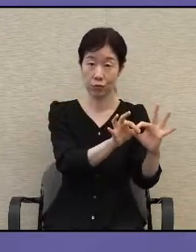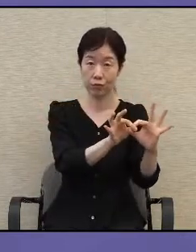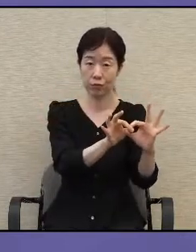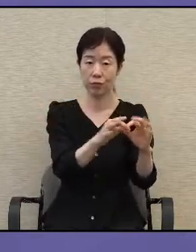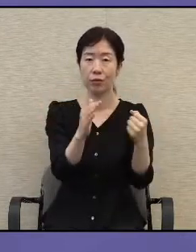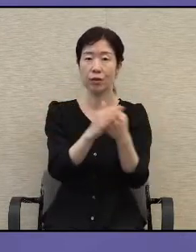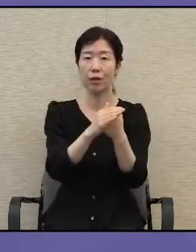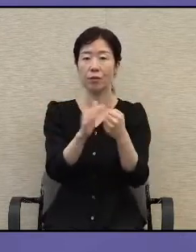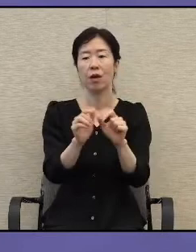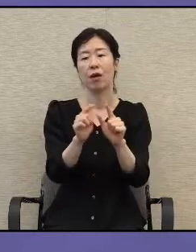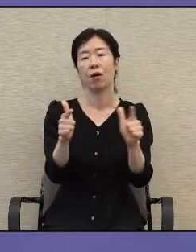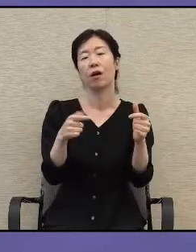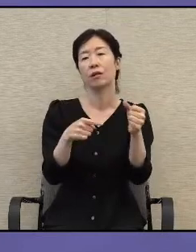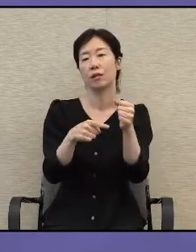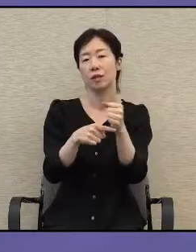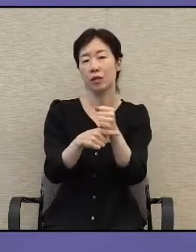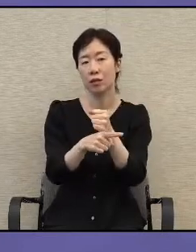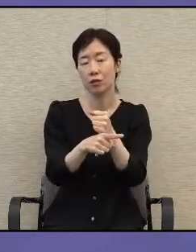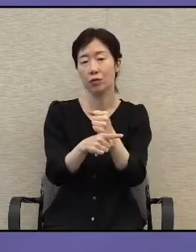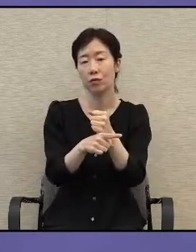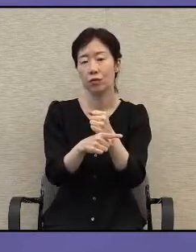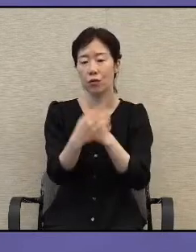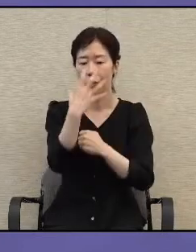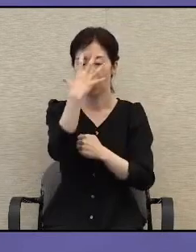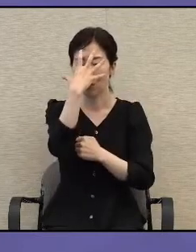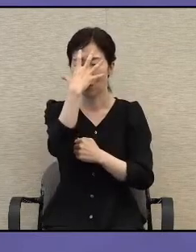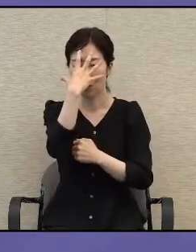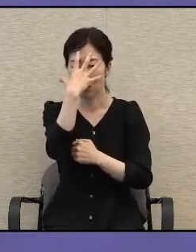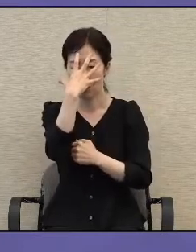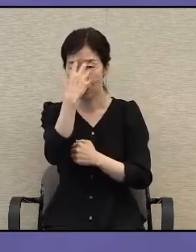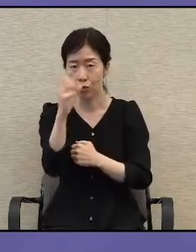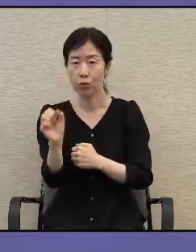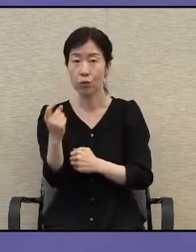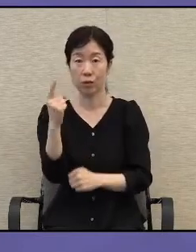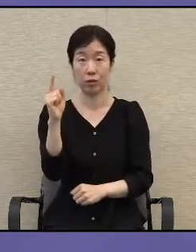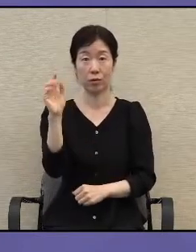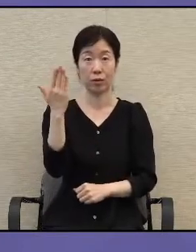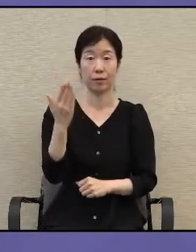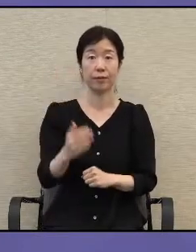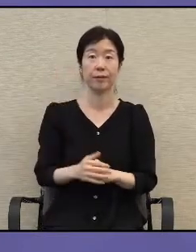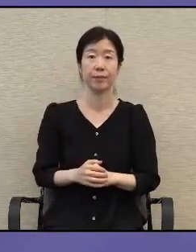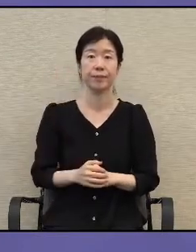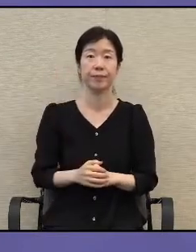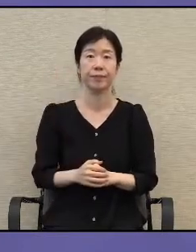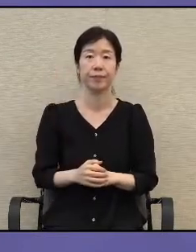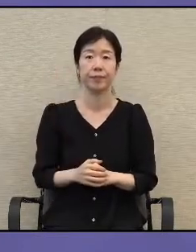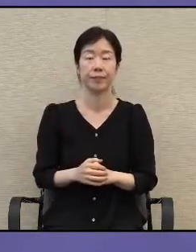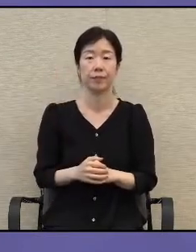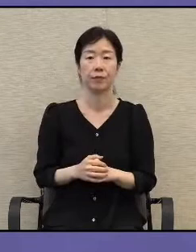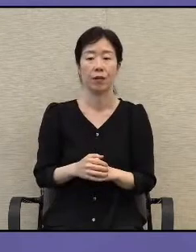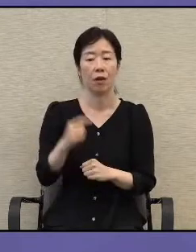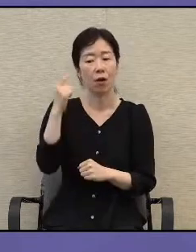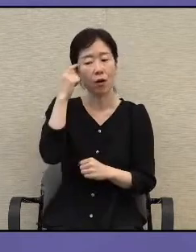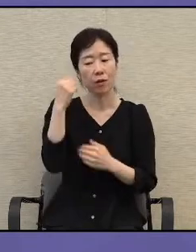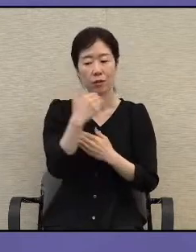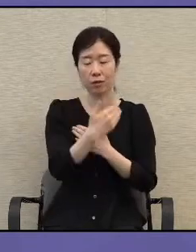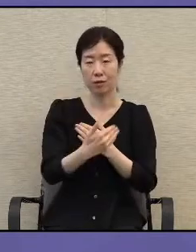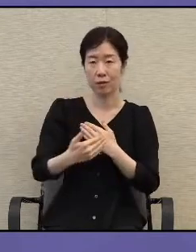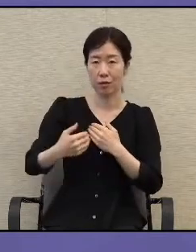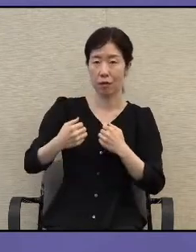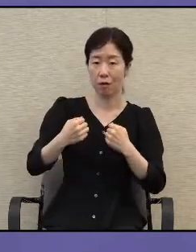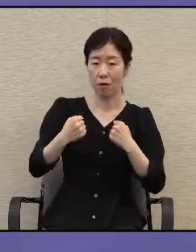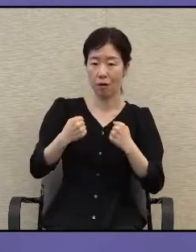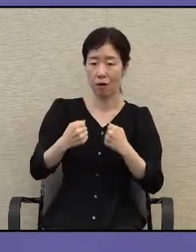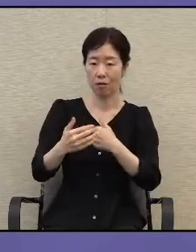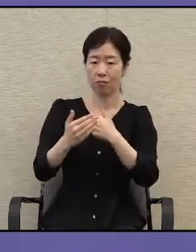이런 위험 요인으로 작용하고 있다라는 걸 볼 수가 있고요. 그런데 정신건강 서비스에 대한 욕구는 보통 60%